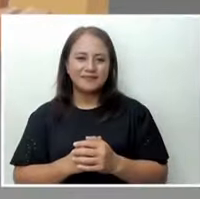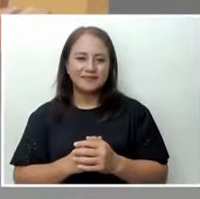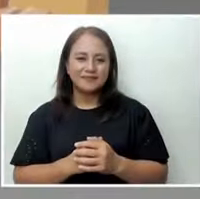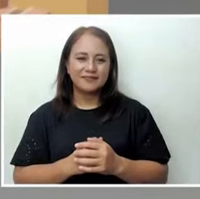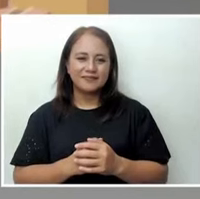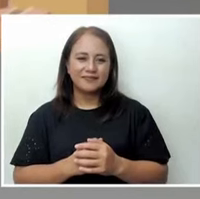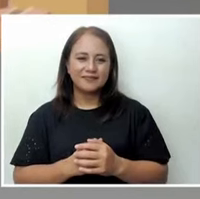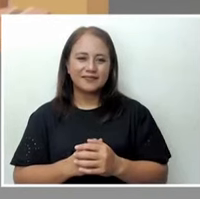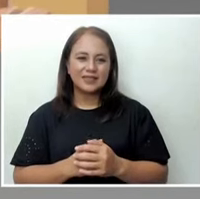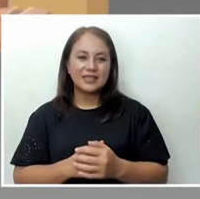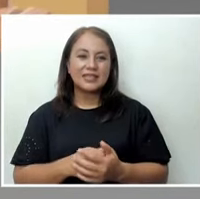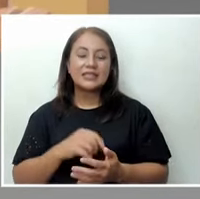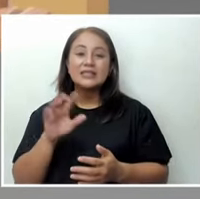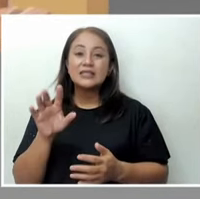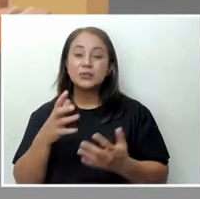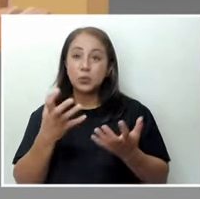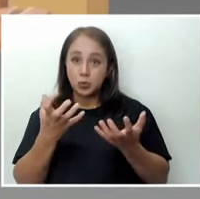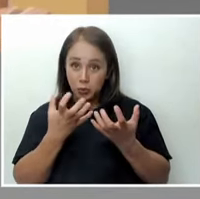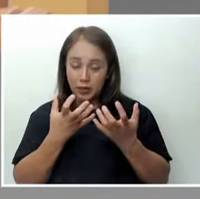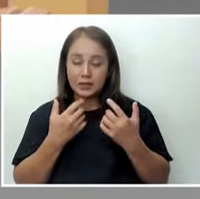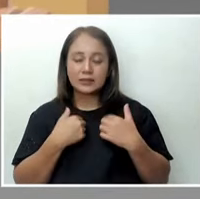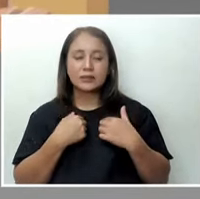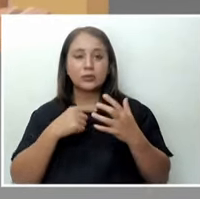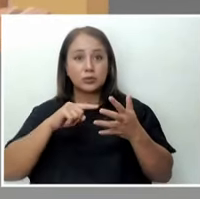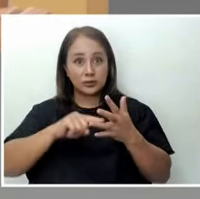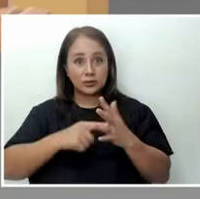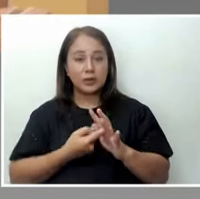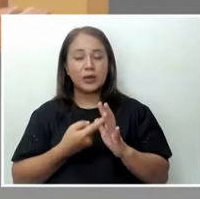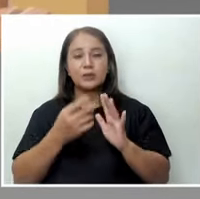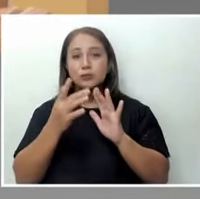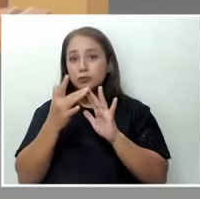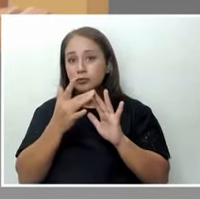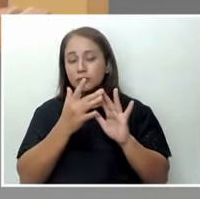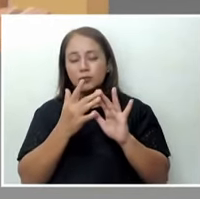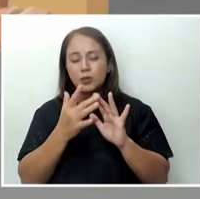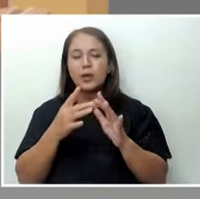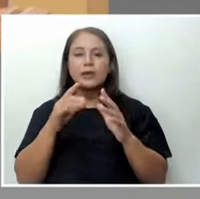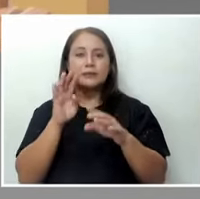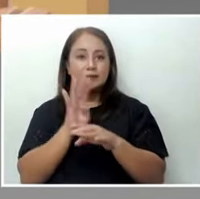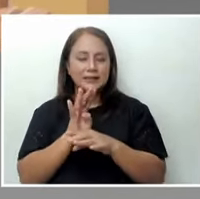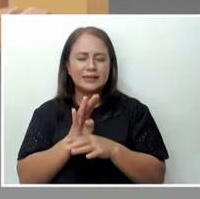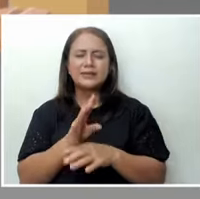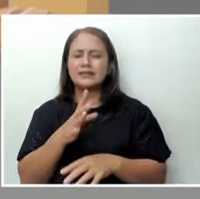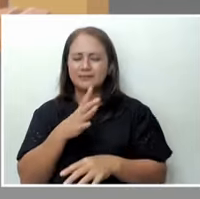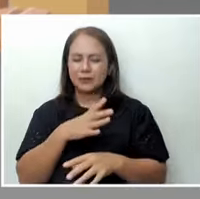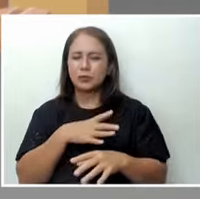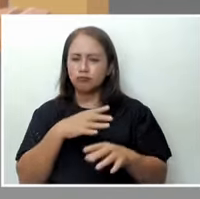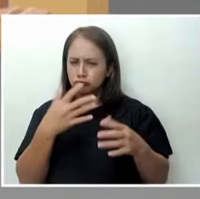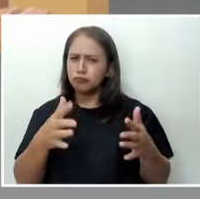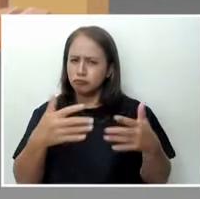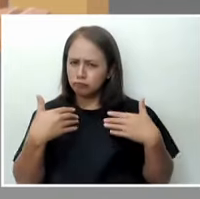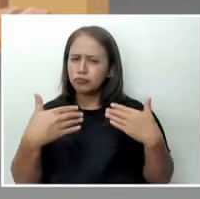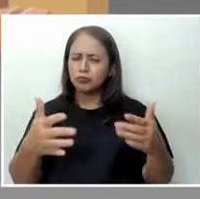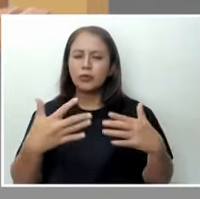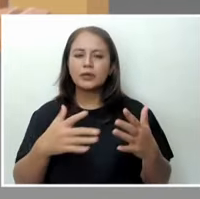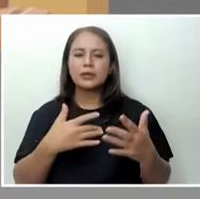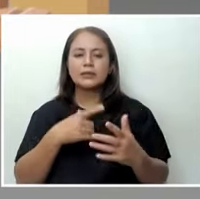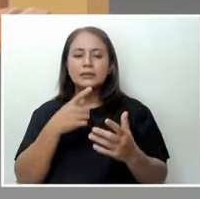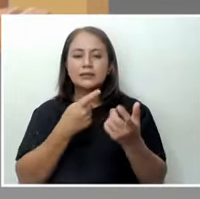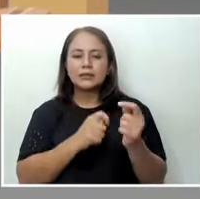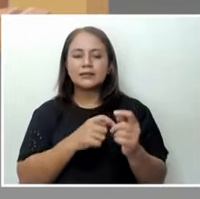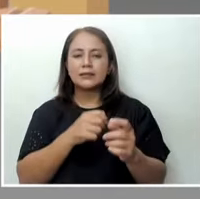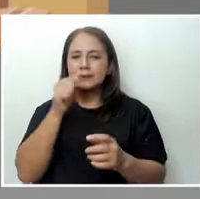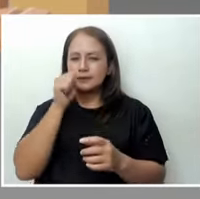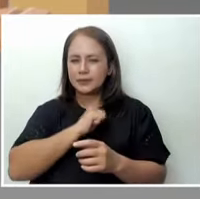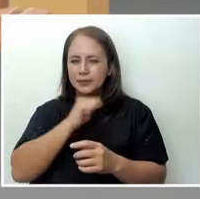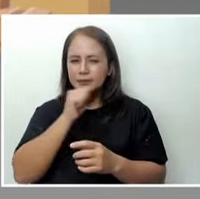Eh mga kuyang, sa mga gustong sumabak sa online selling, push nyo na yan. Maniwala lang at magtiyaga.